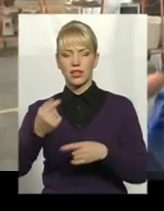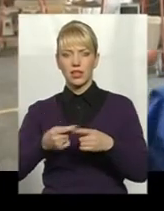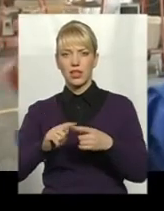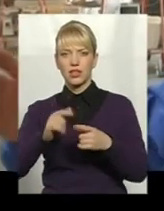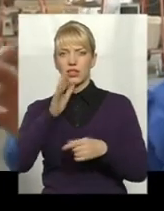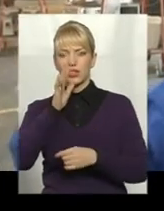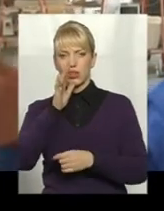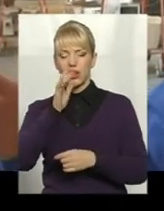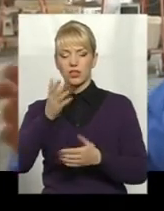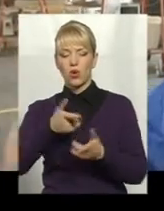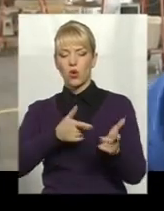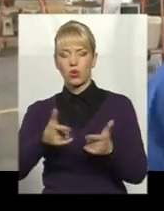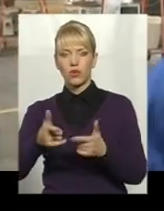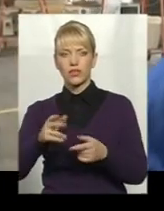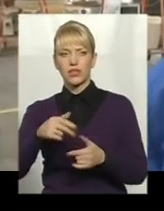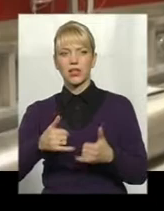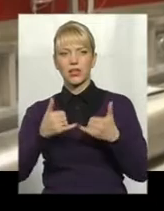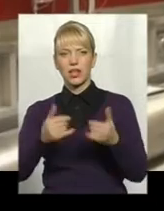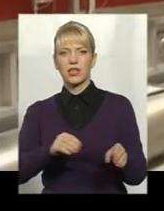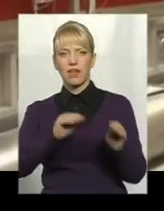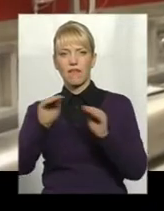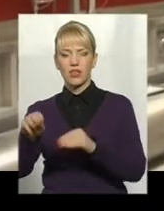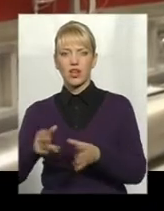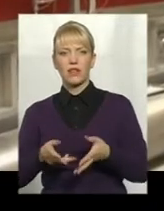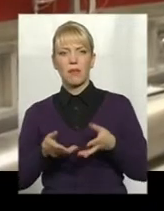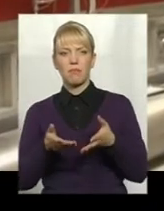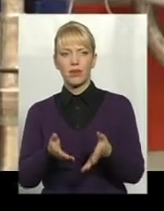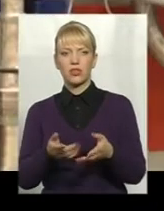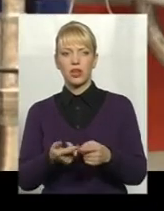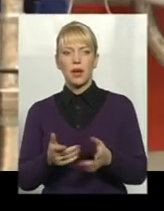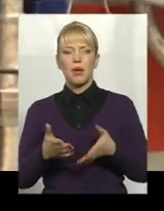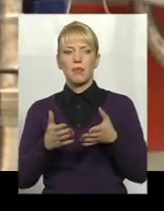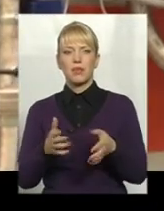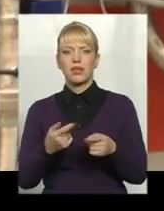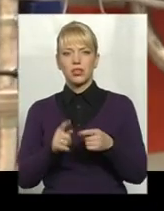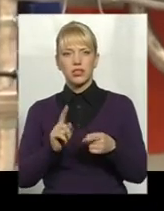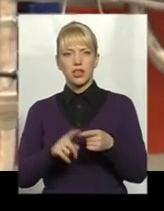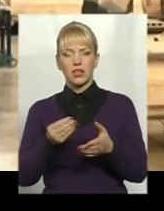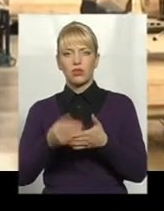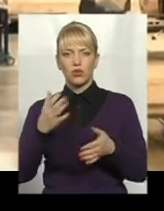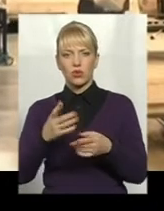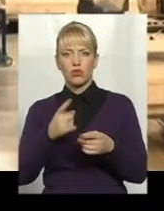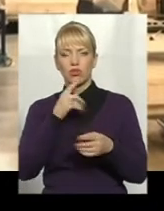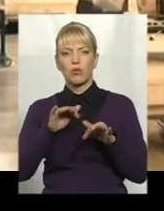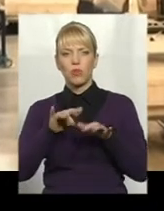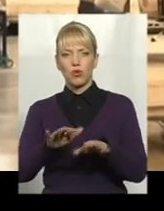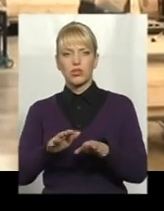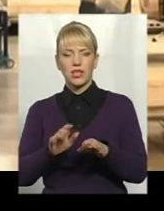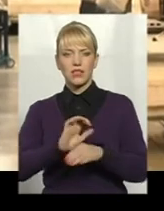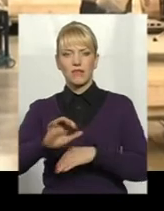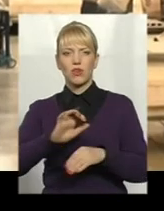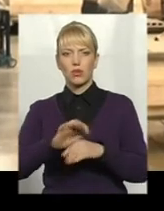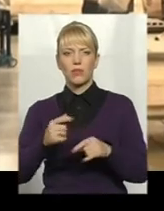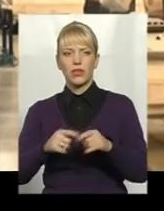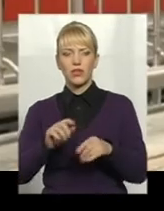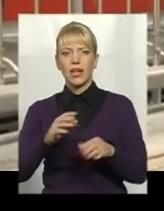готується для зобитаження в піч. Тунельна піч – один із найдорожчих процесів у виробництві. Сантехніка випалюється при температурі